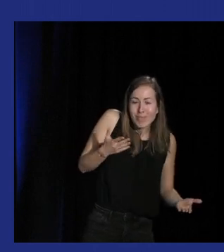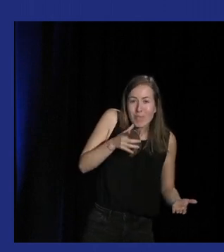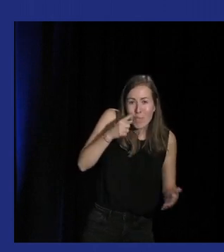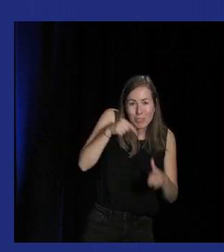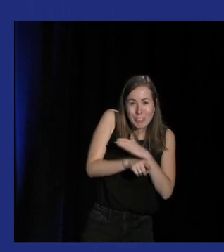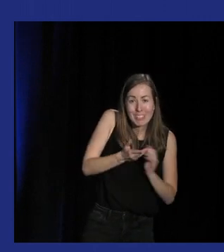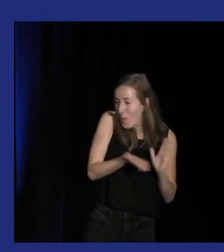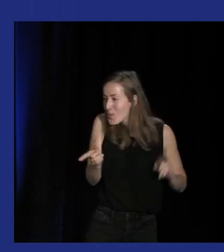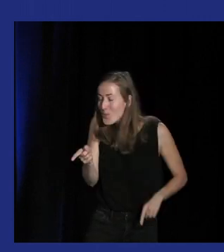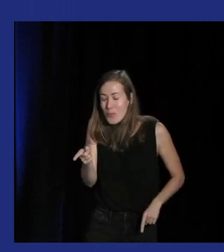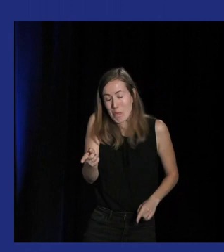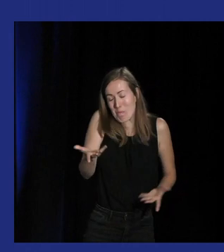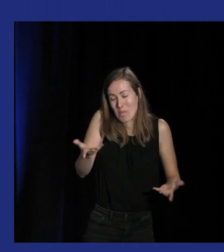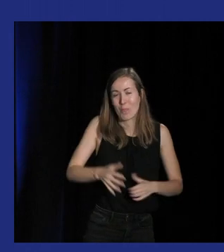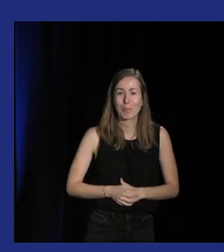voilà c'est assez marrant